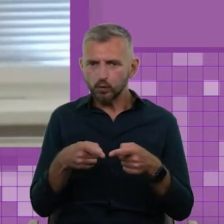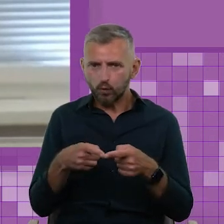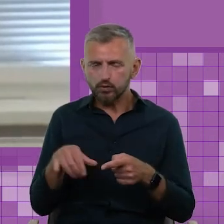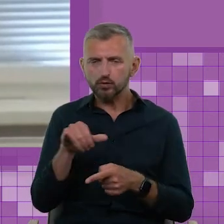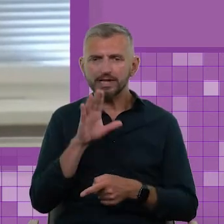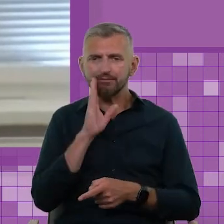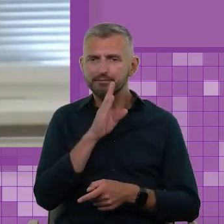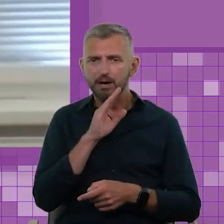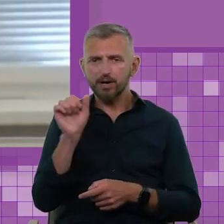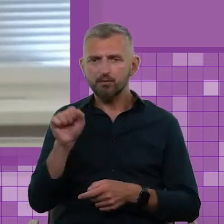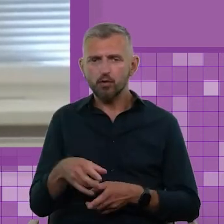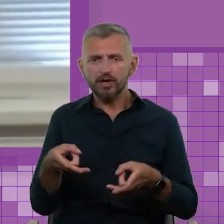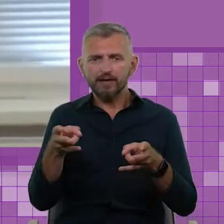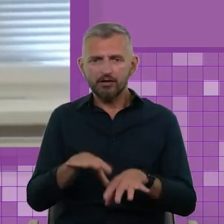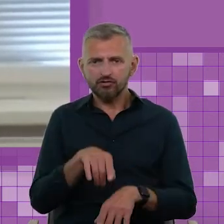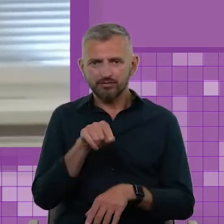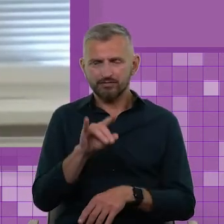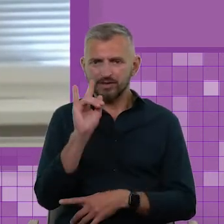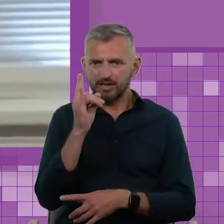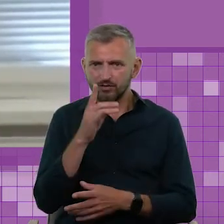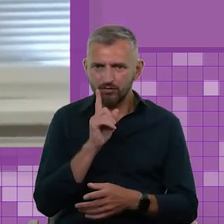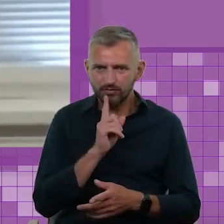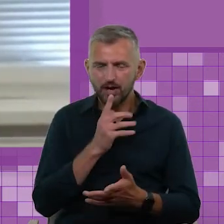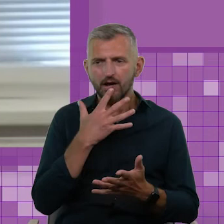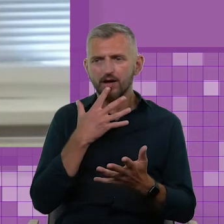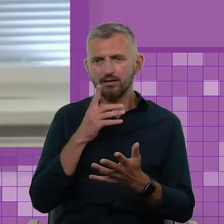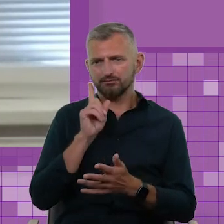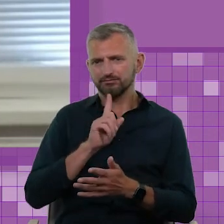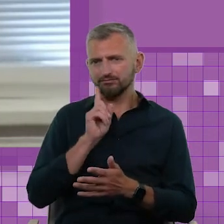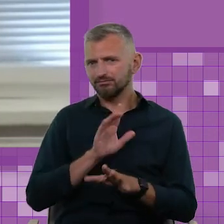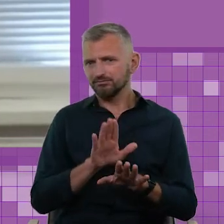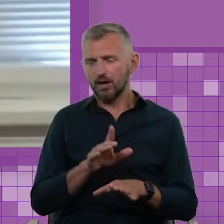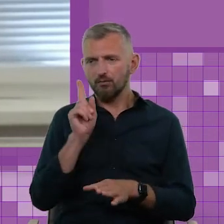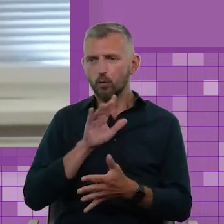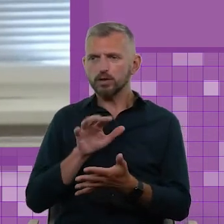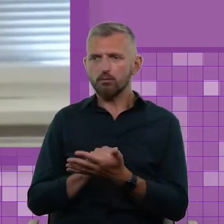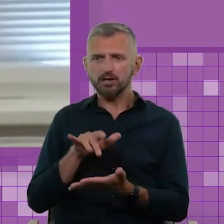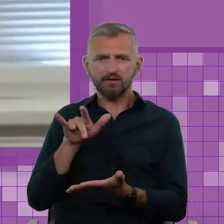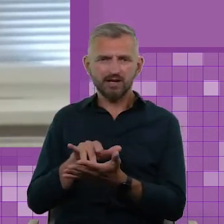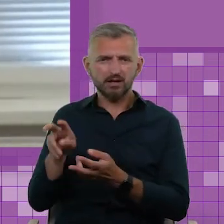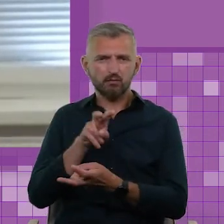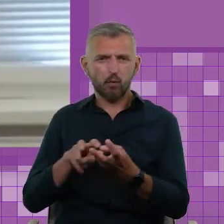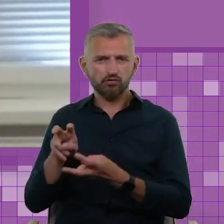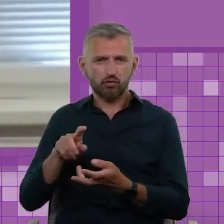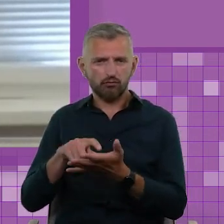може залишити в ньому дитину, поки займається в центрі пошуком житла, або